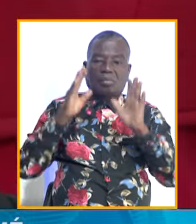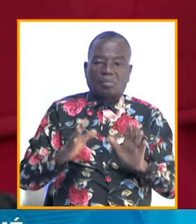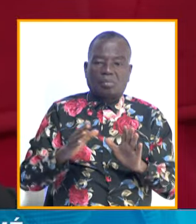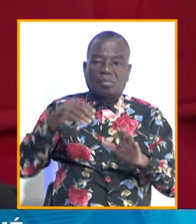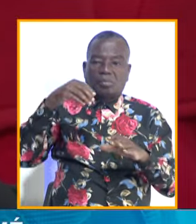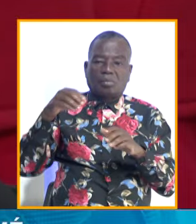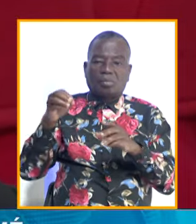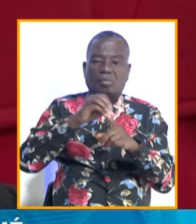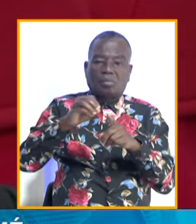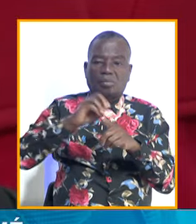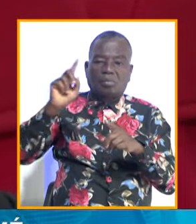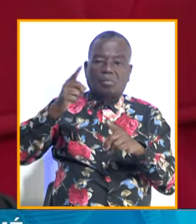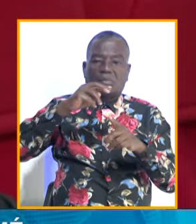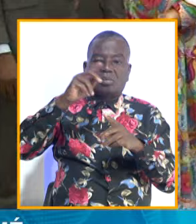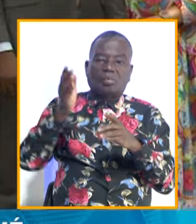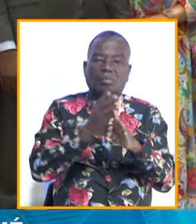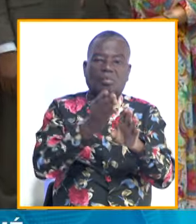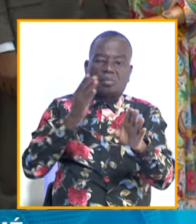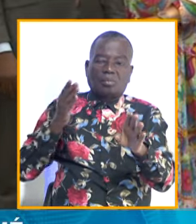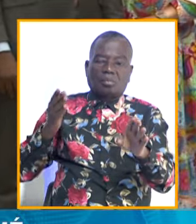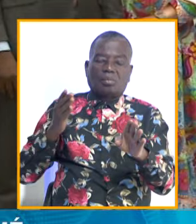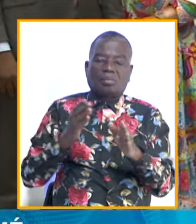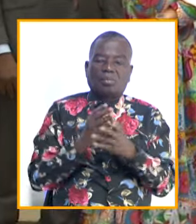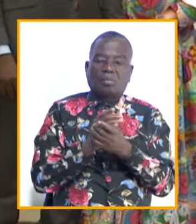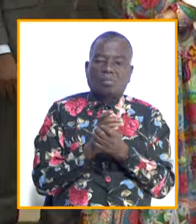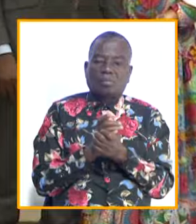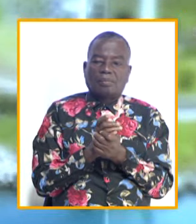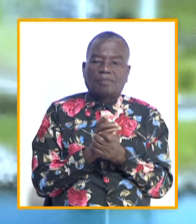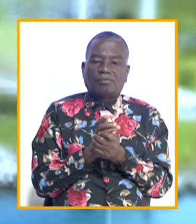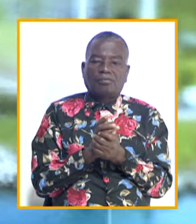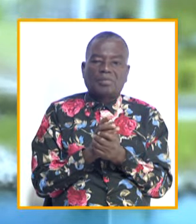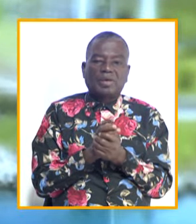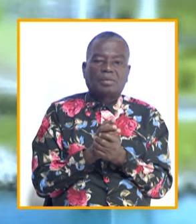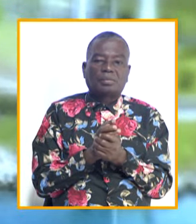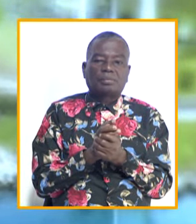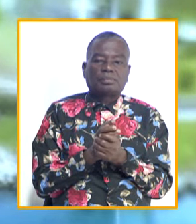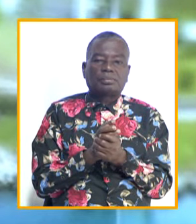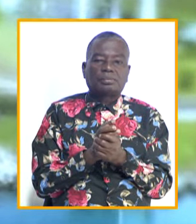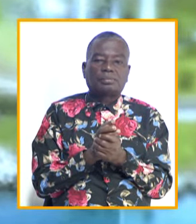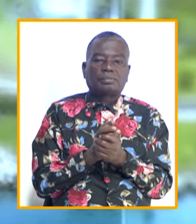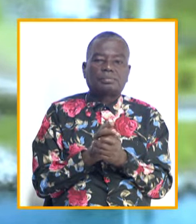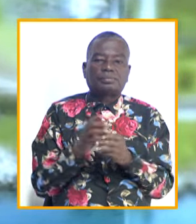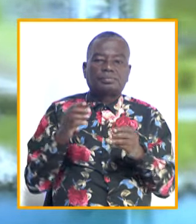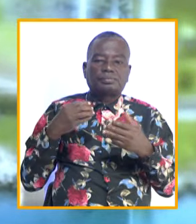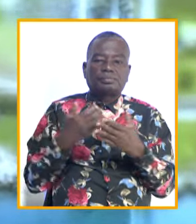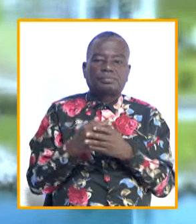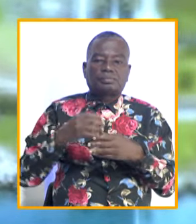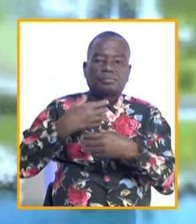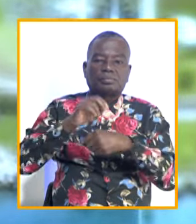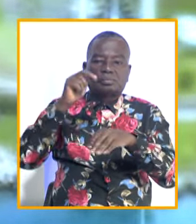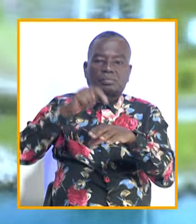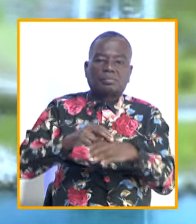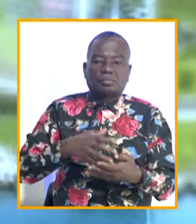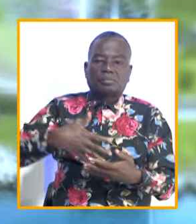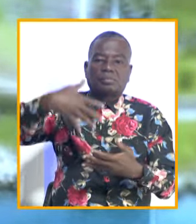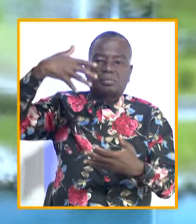la zone de la conférence interafricaine des marchés d'assurance. Les innovations sont importantes dans la création de